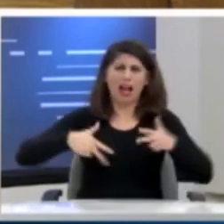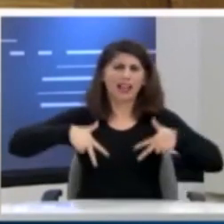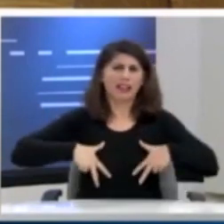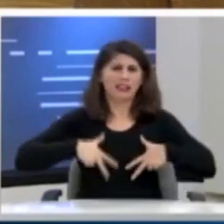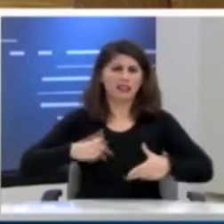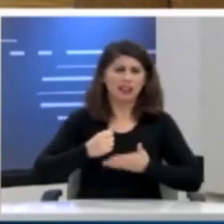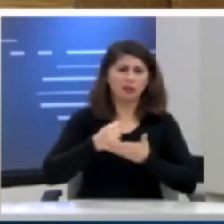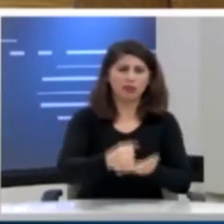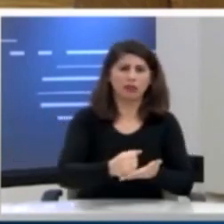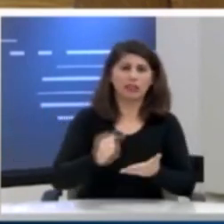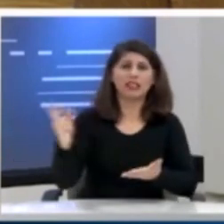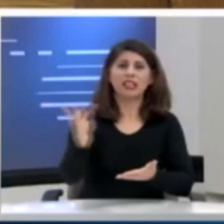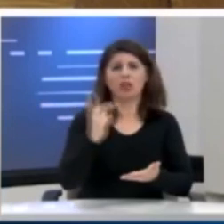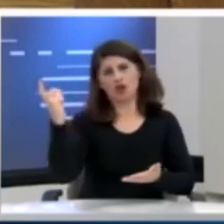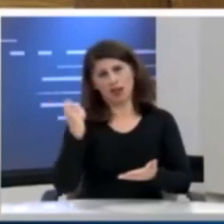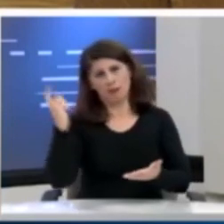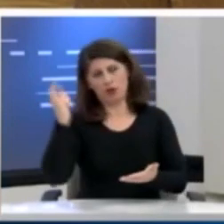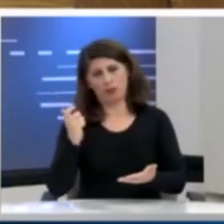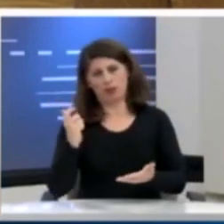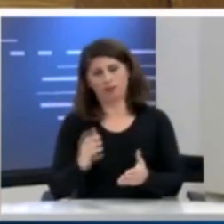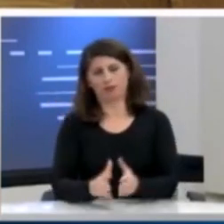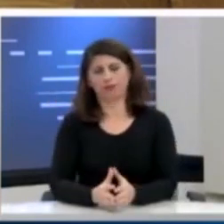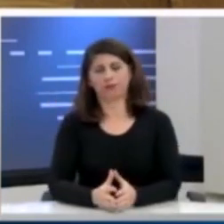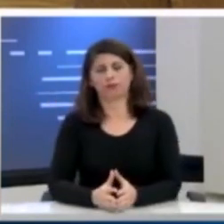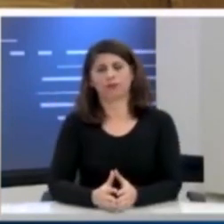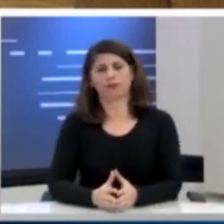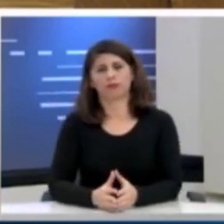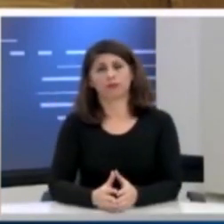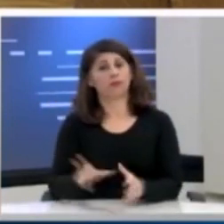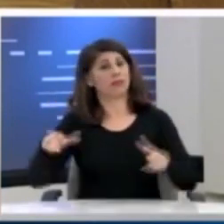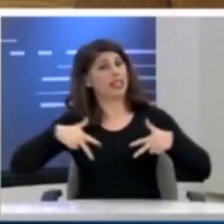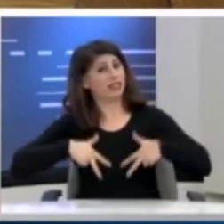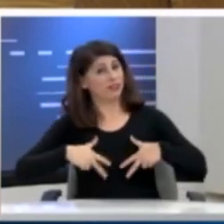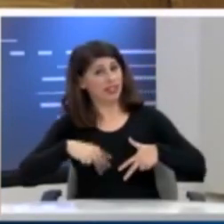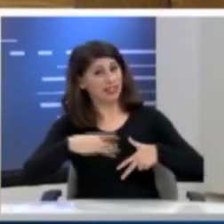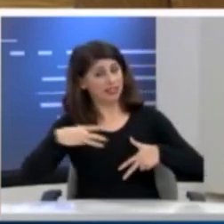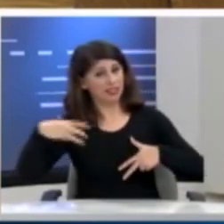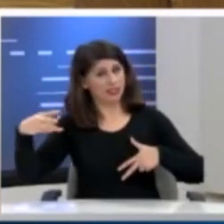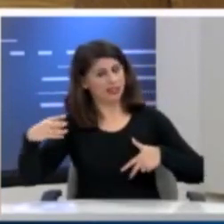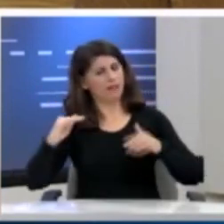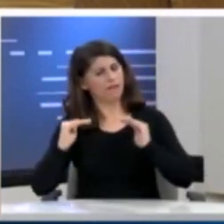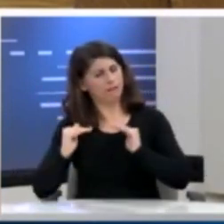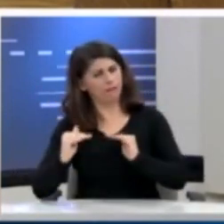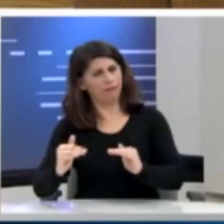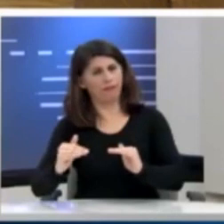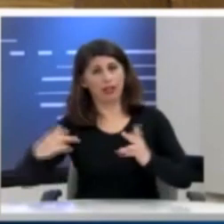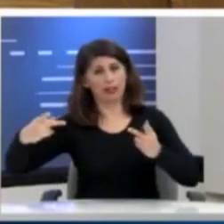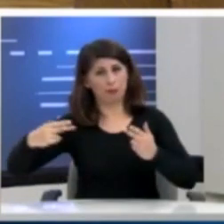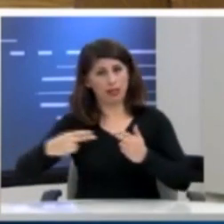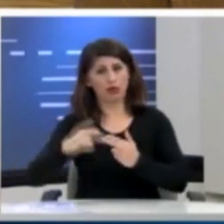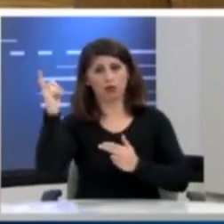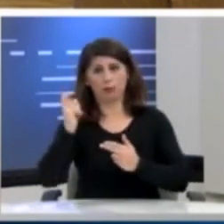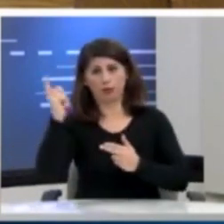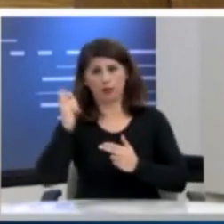χρηματοδότηση για τα κοινωνικά επιδόματα. Ενώ η κυβέρνηση ΣΥΡΙΖΑ διατηρεί την περικοπή